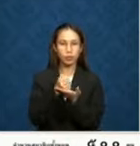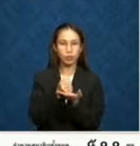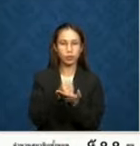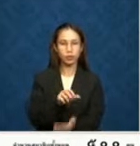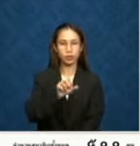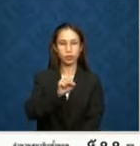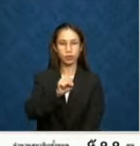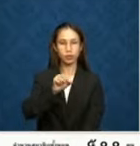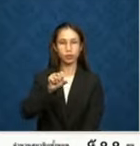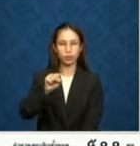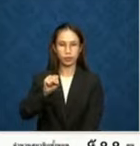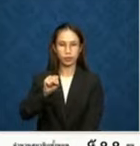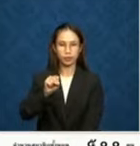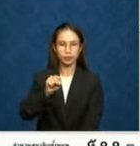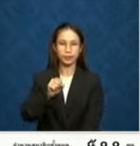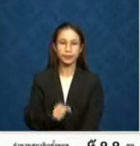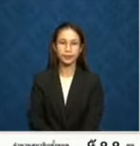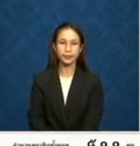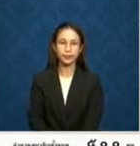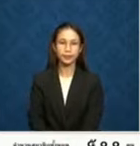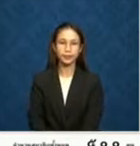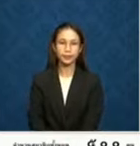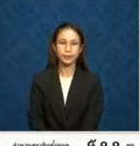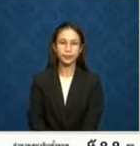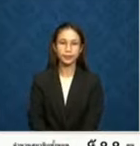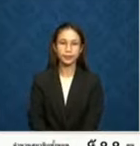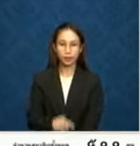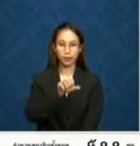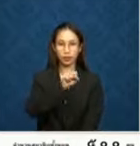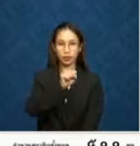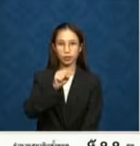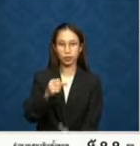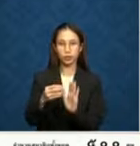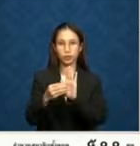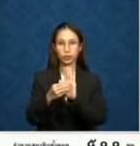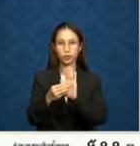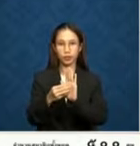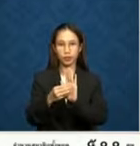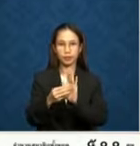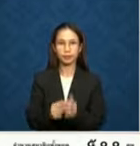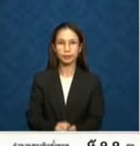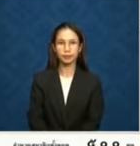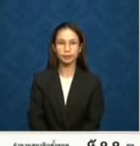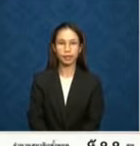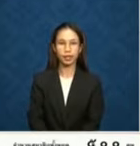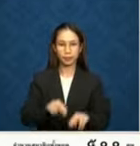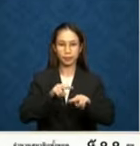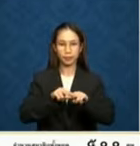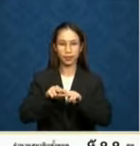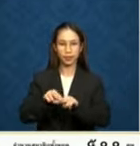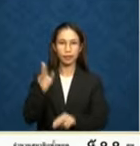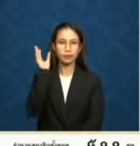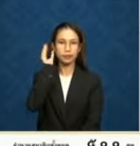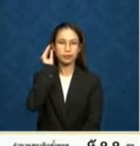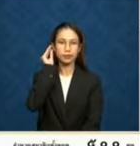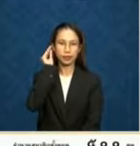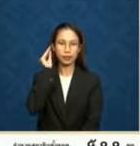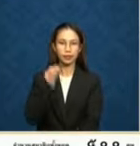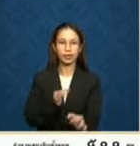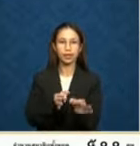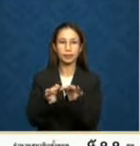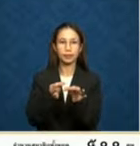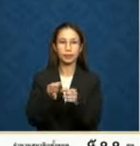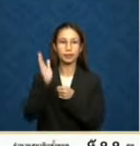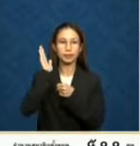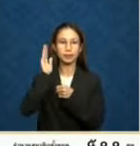ของคุณดิระชัยพัฒมาตนะครับสอสองเทพมหารกรซึ่เข้มาฟังการแรงกประมาณอยู่ข้